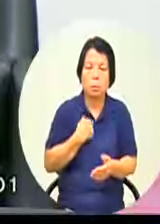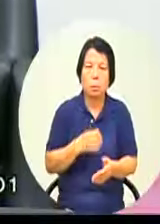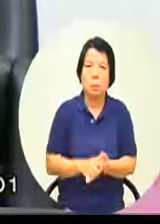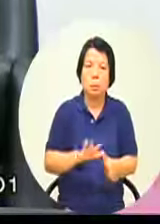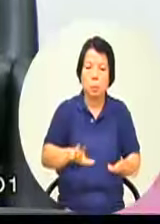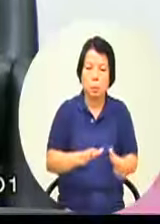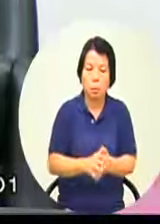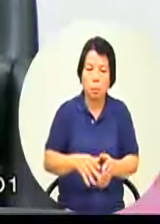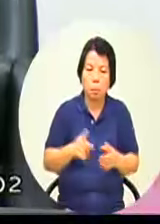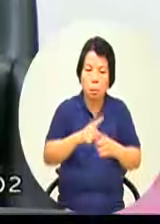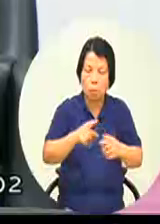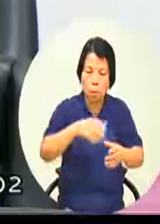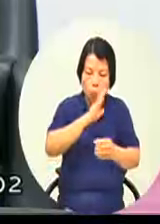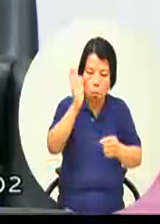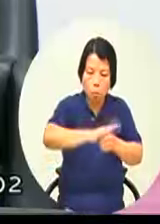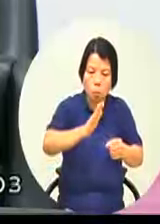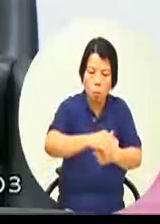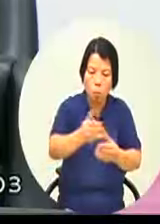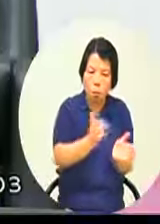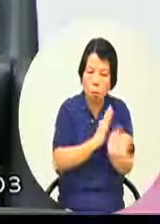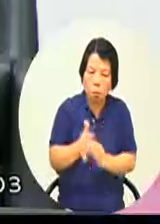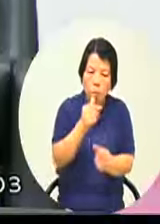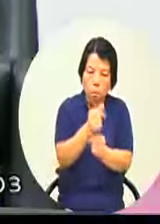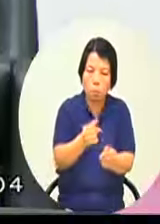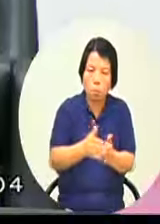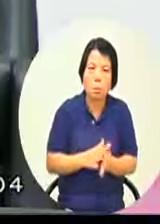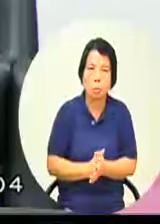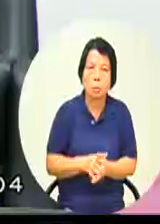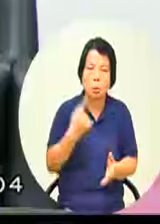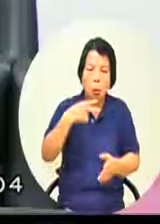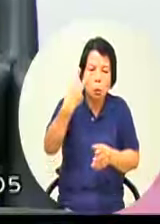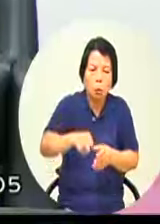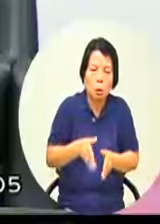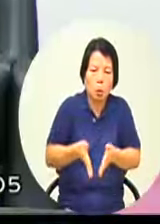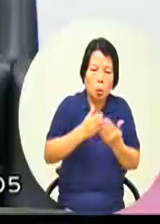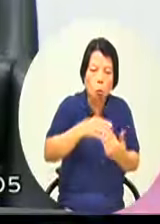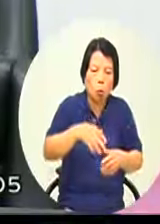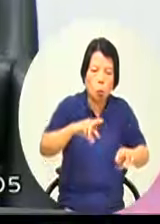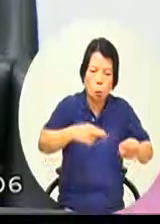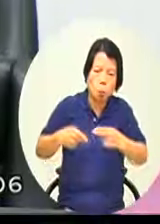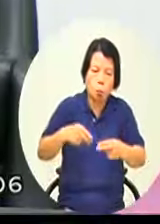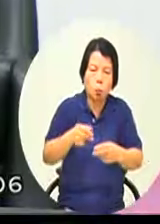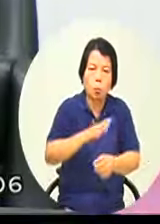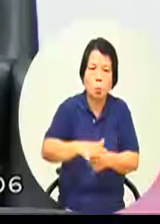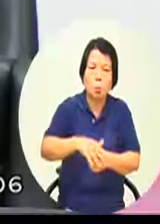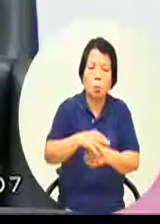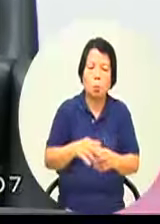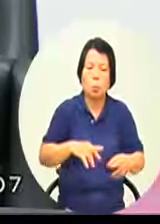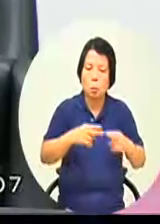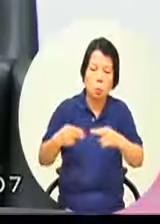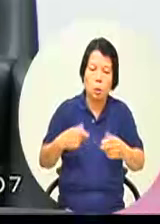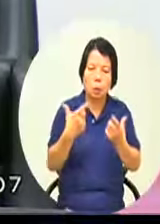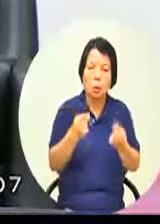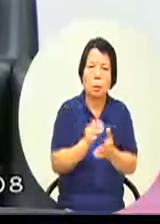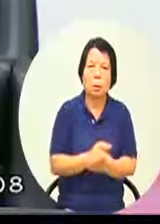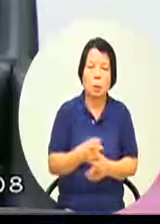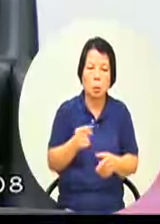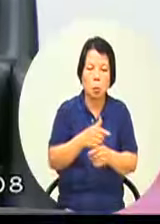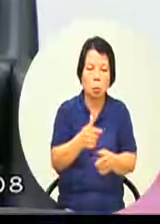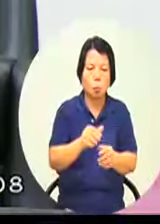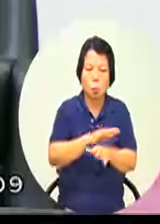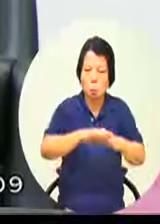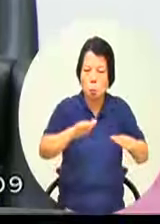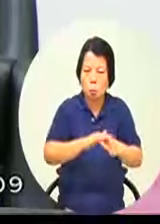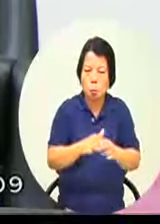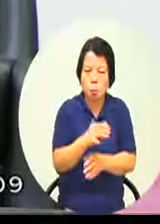样的一个人孔盖把它处理好，因为如果你是重复再回去修复的话，再怎么修复也不会很完整，也不